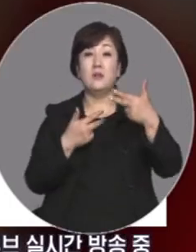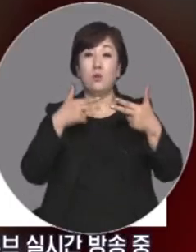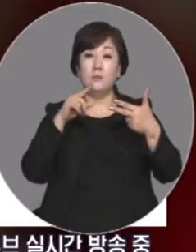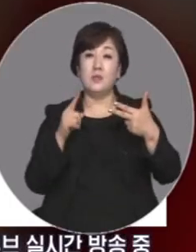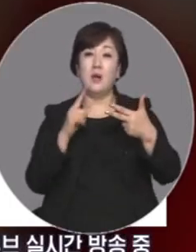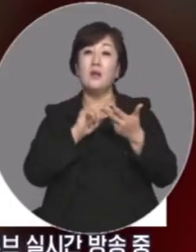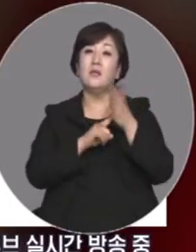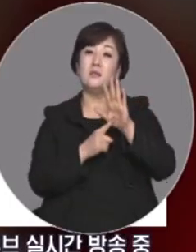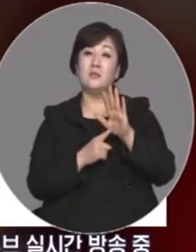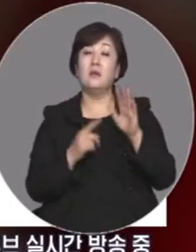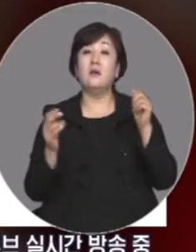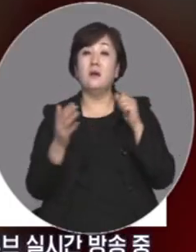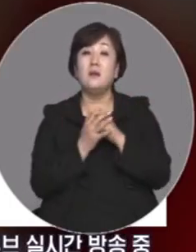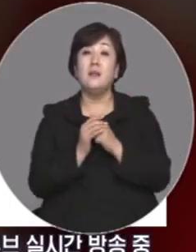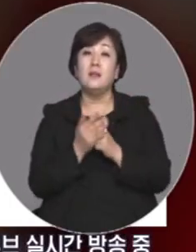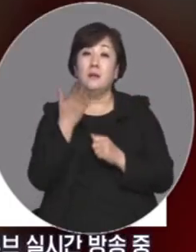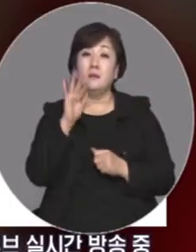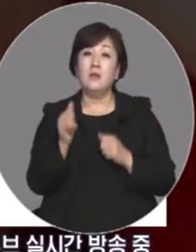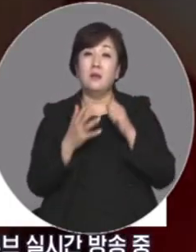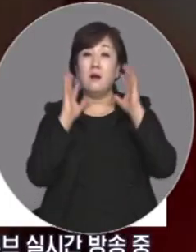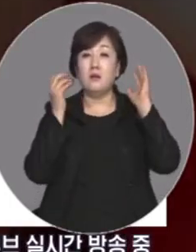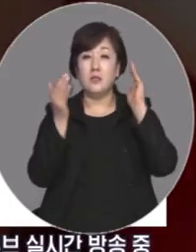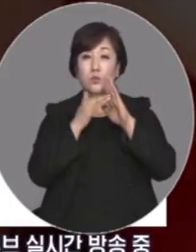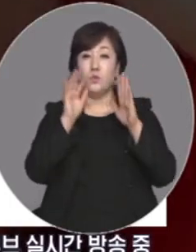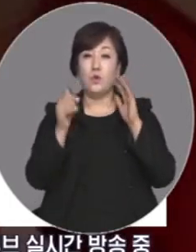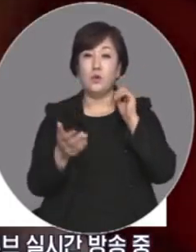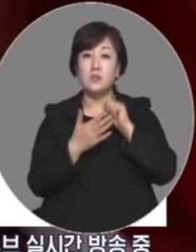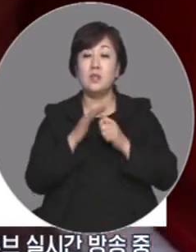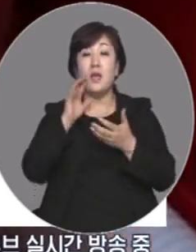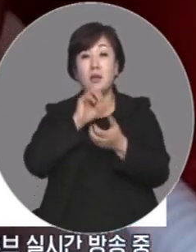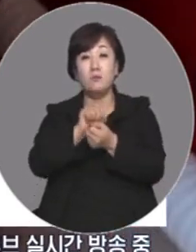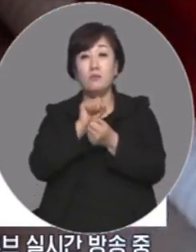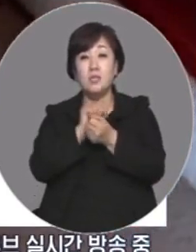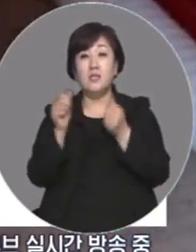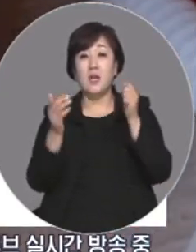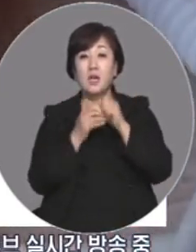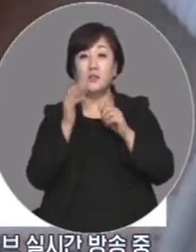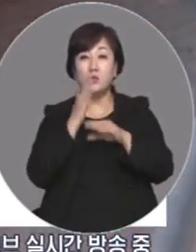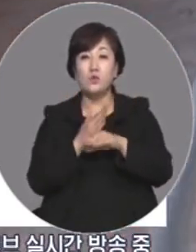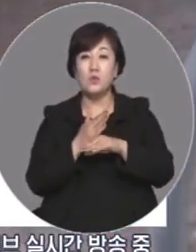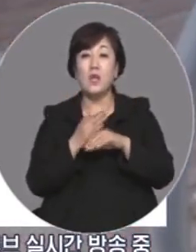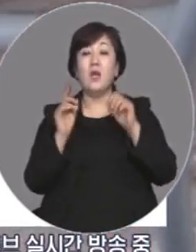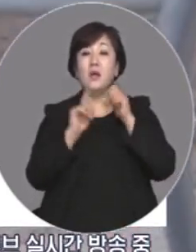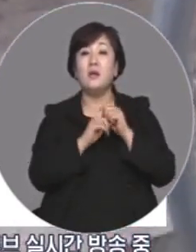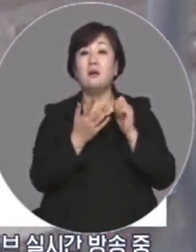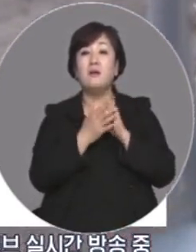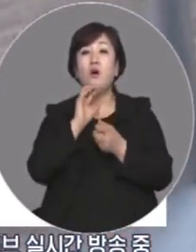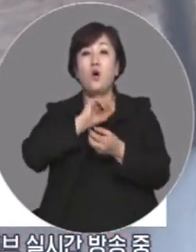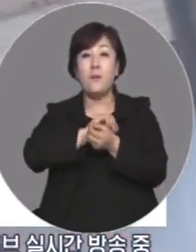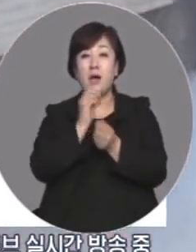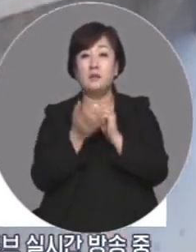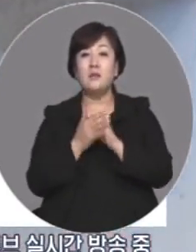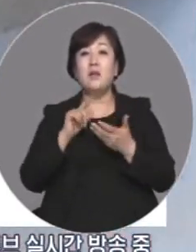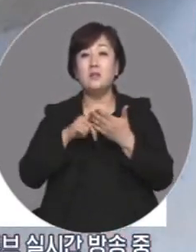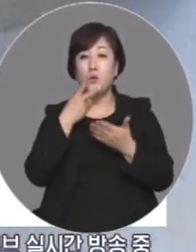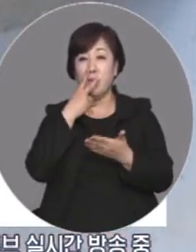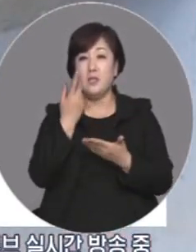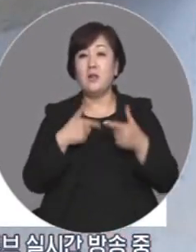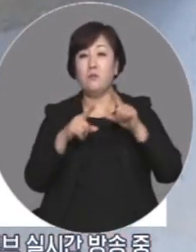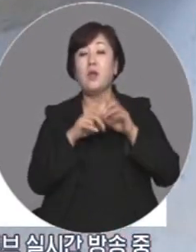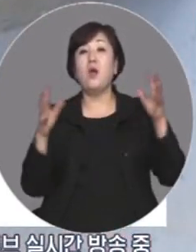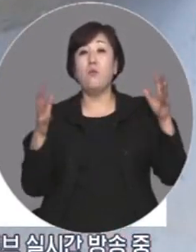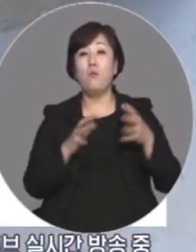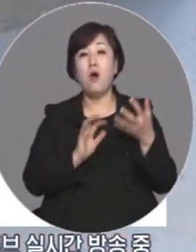개시했습니다 예대 해당 어린이집은 김치를 담는 과정에서 마늘 등의 재료를 잠은 비닐이 섞여 들어간 것